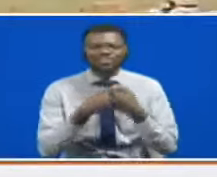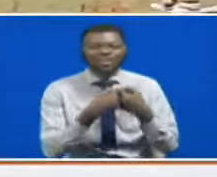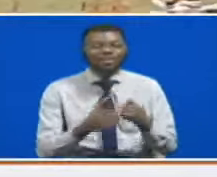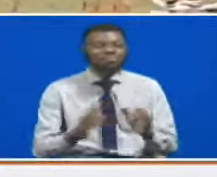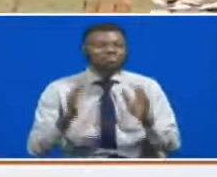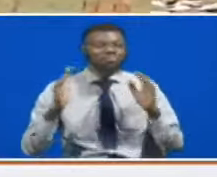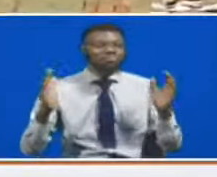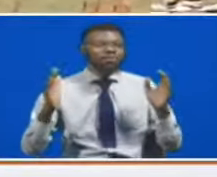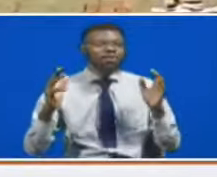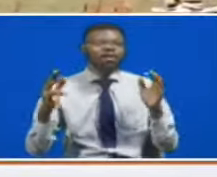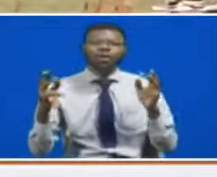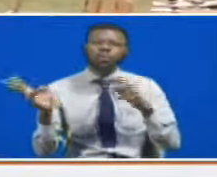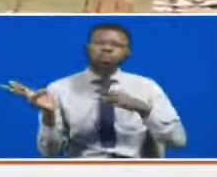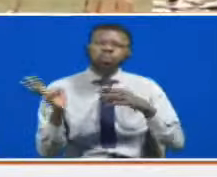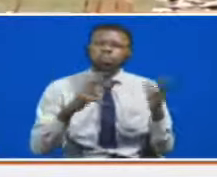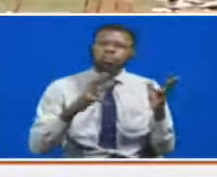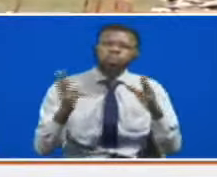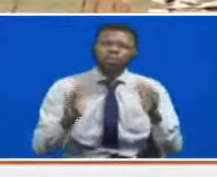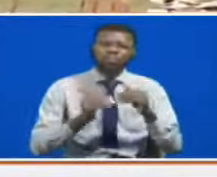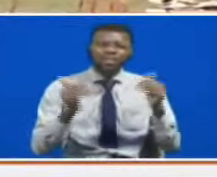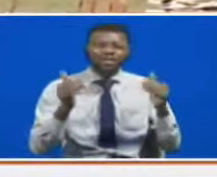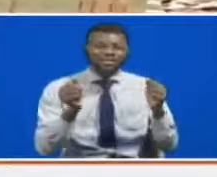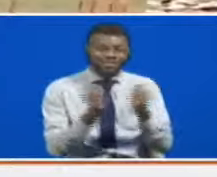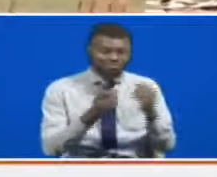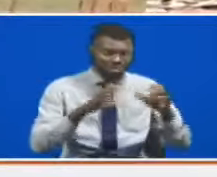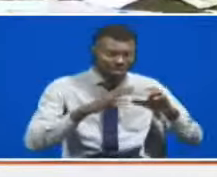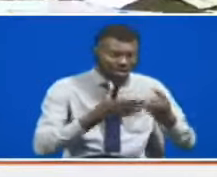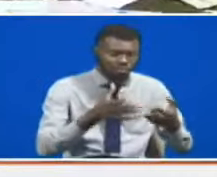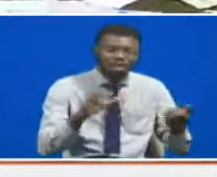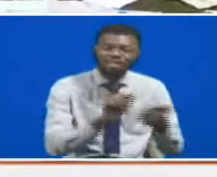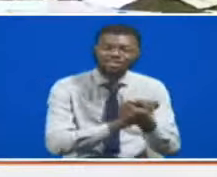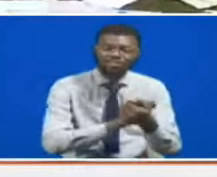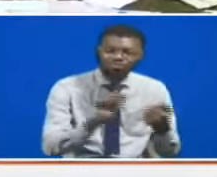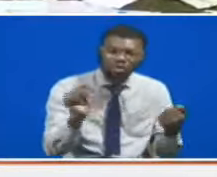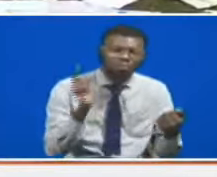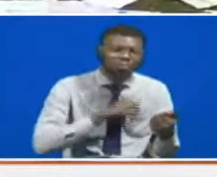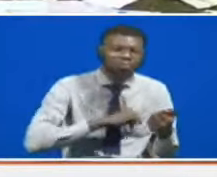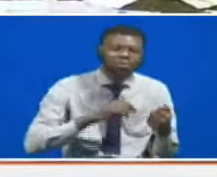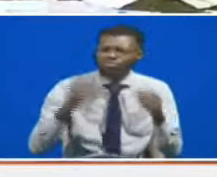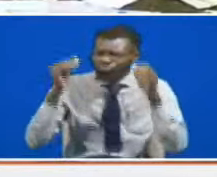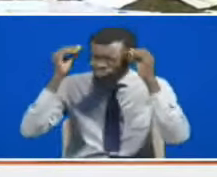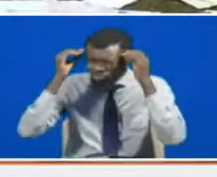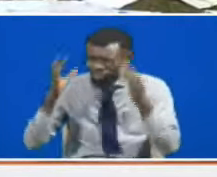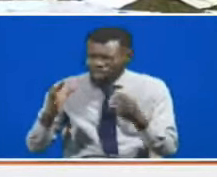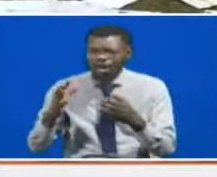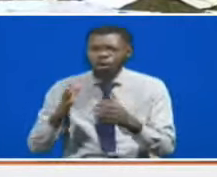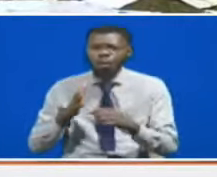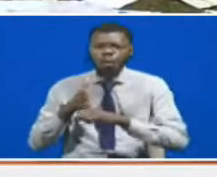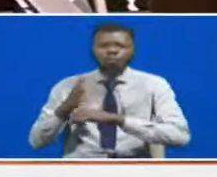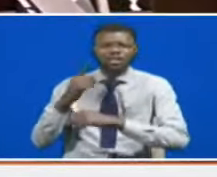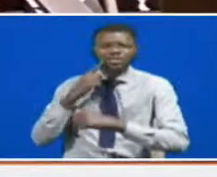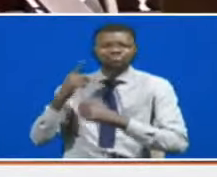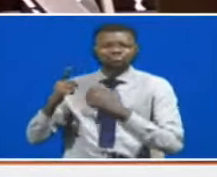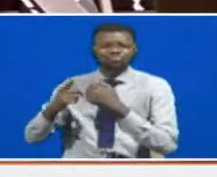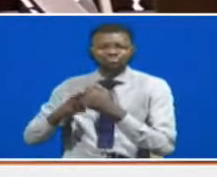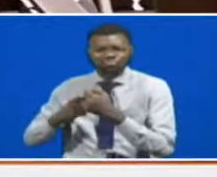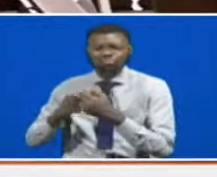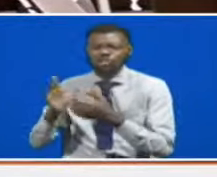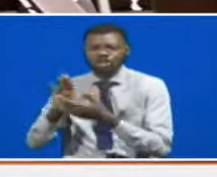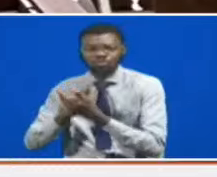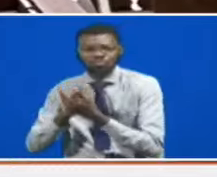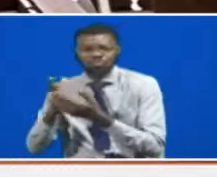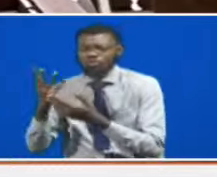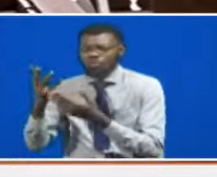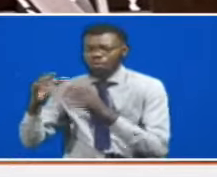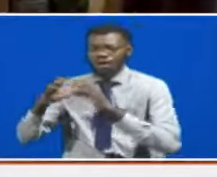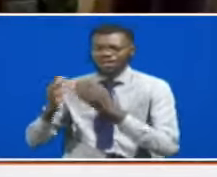as strong winds have destroyed 10 classrooms, leaving over 600 learners to share 4 remaining classrooms. Namabusi Secondary